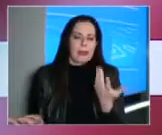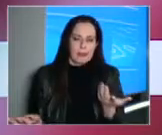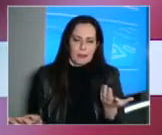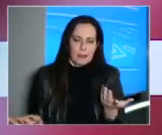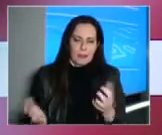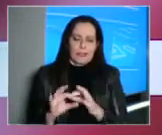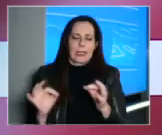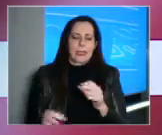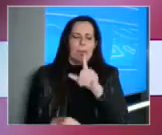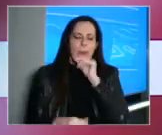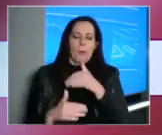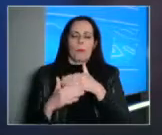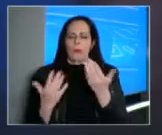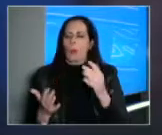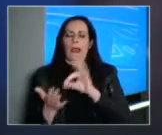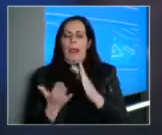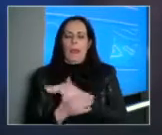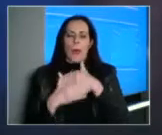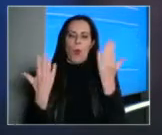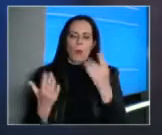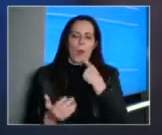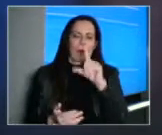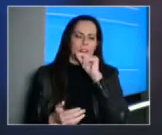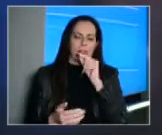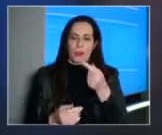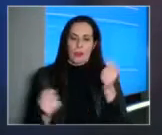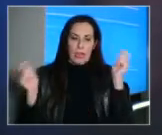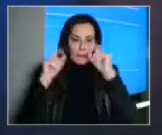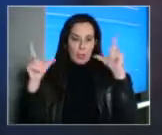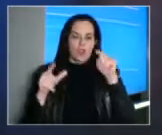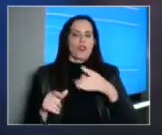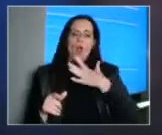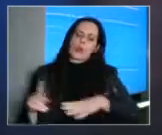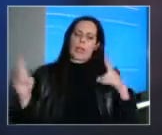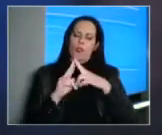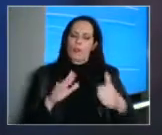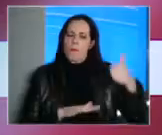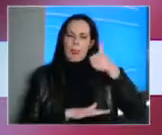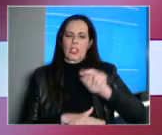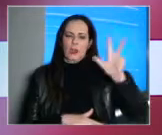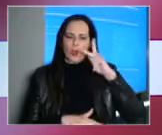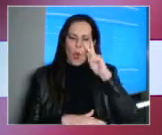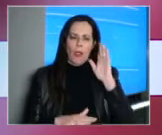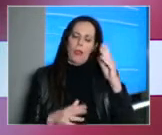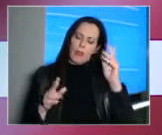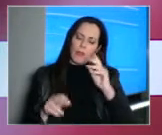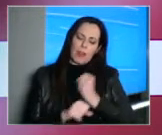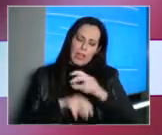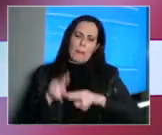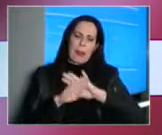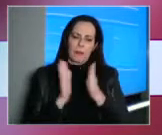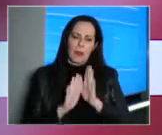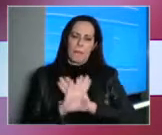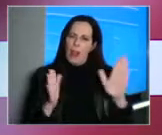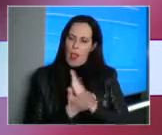בטוויטר הקודח שלו, בוקר בהיר אחד, הוא צייץ, הפתיע שם את כולם, שהוא רוצה להיפגש עם קים ג'ונג און, ולסדר את העניין,